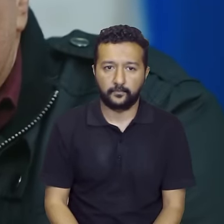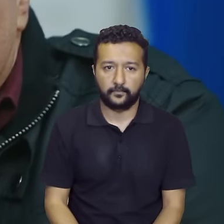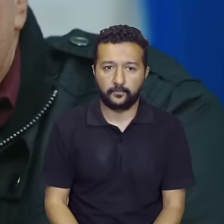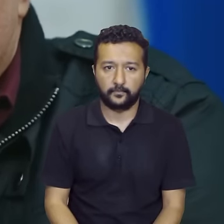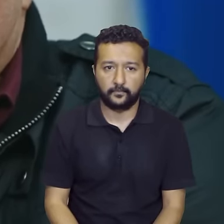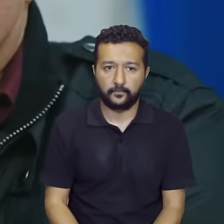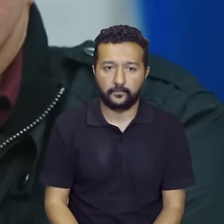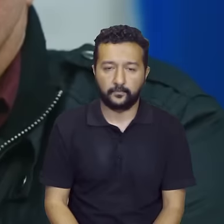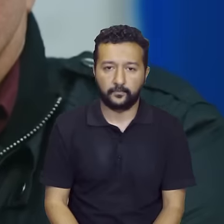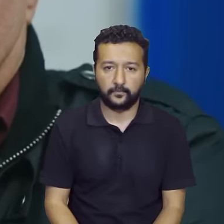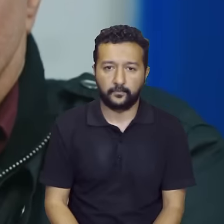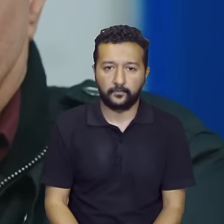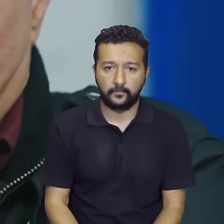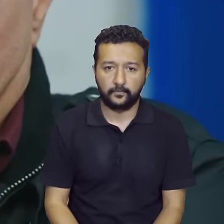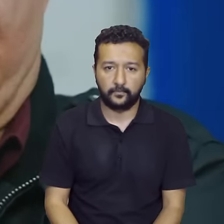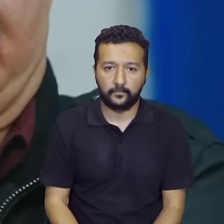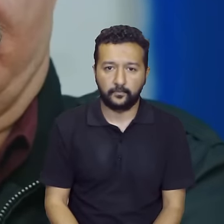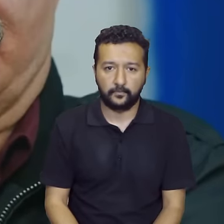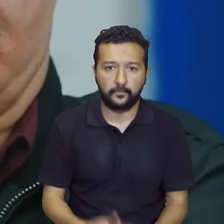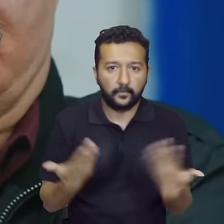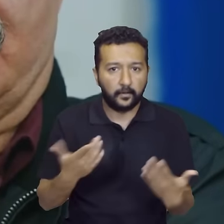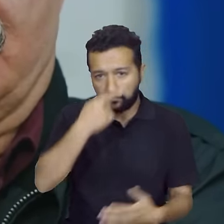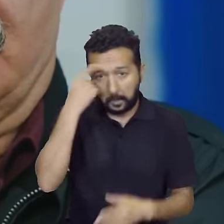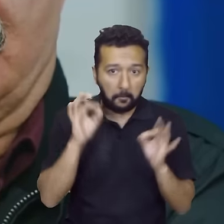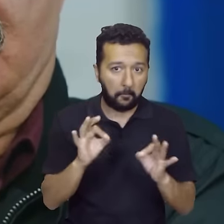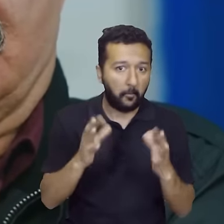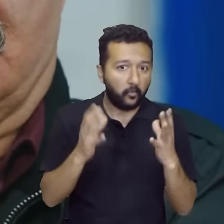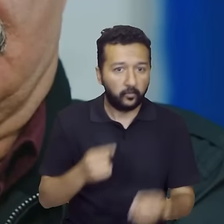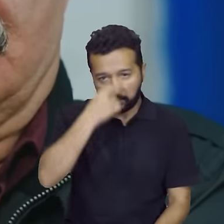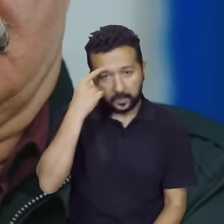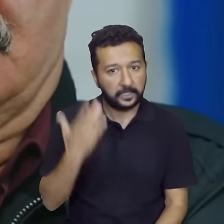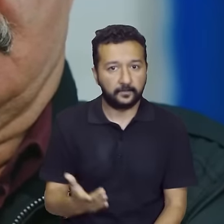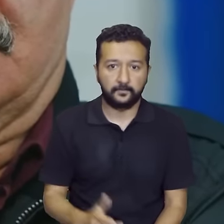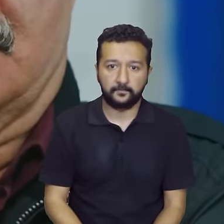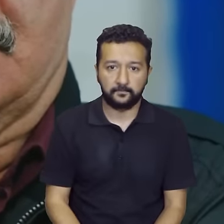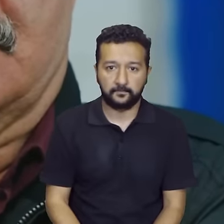gözlerini çevirerek düzeltti. Belki de tuttururuz.